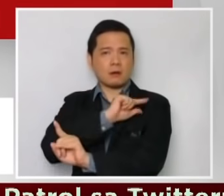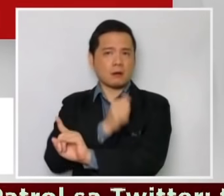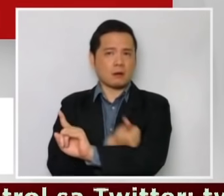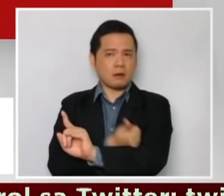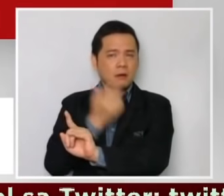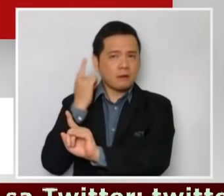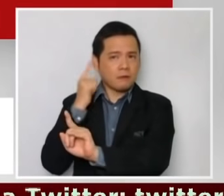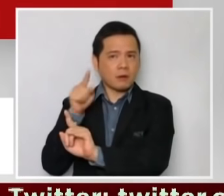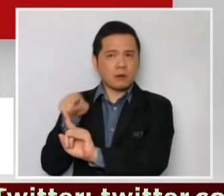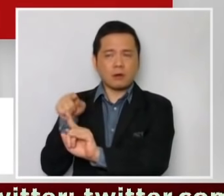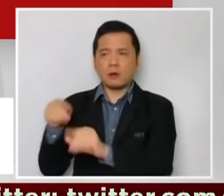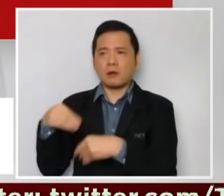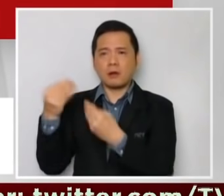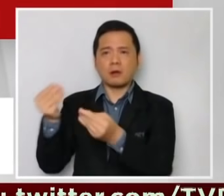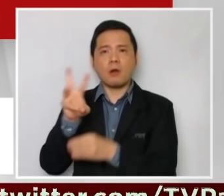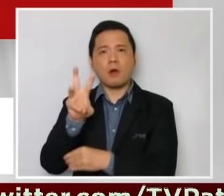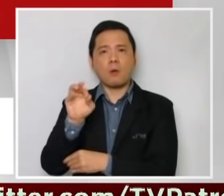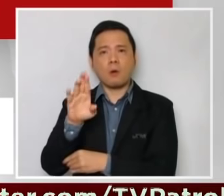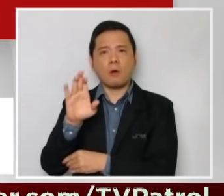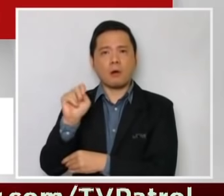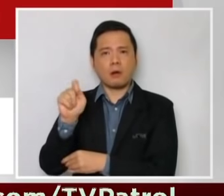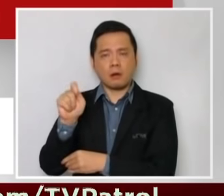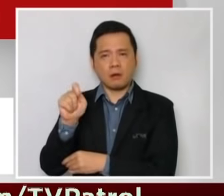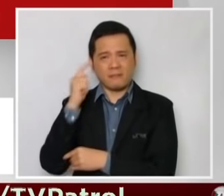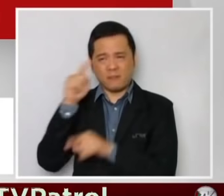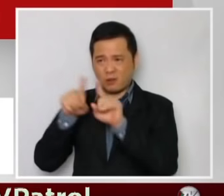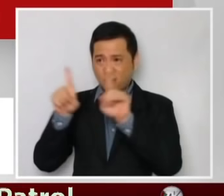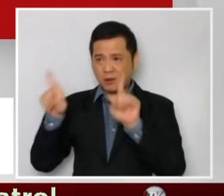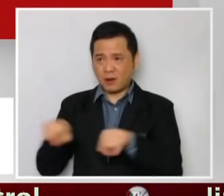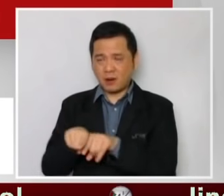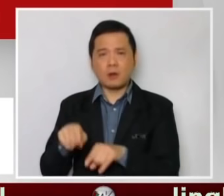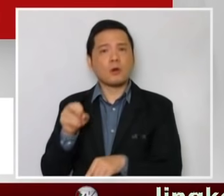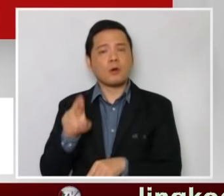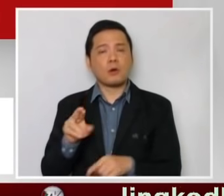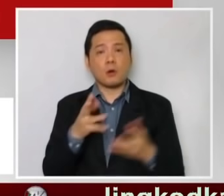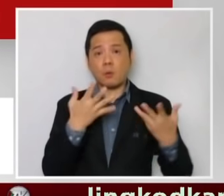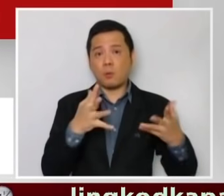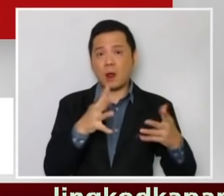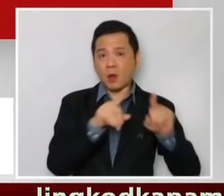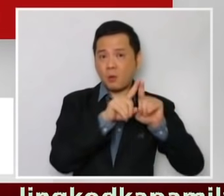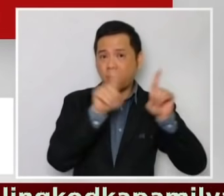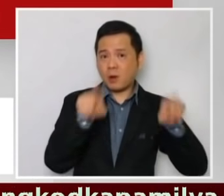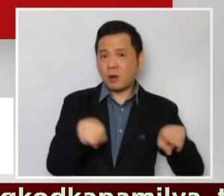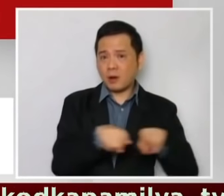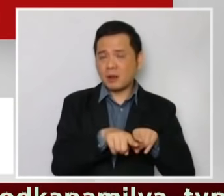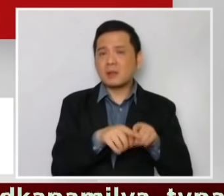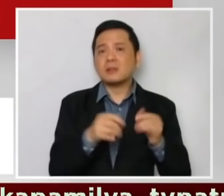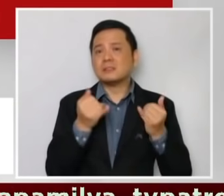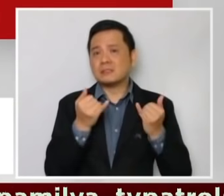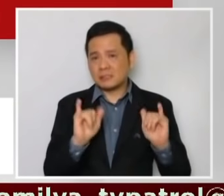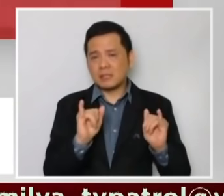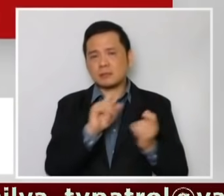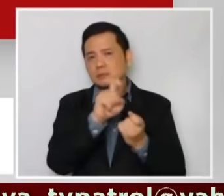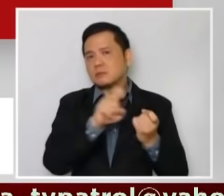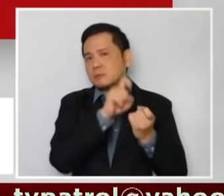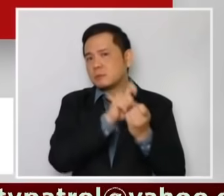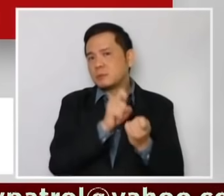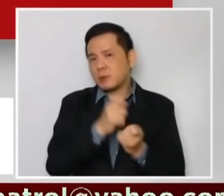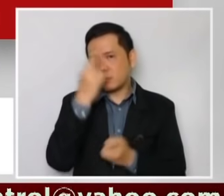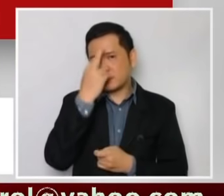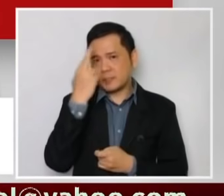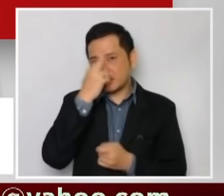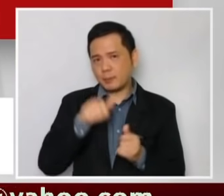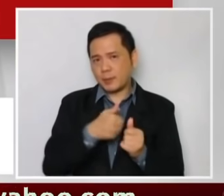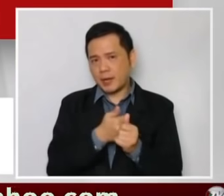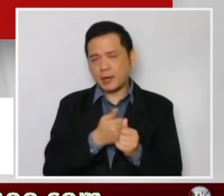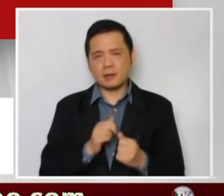ng warrant of arrest at maging ang warrantless arrests ay dapat naayon pa rin sa mga partikular na panuntunan.